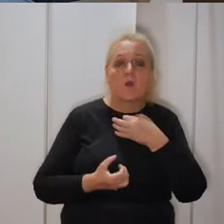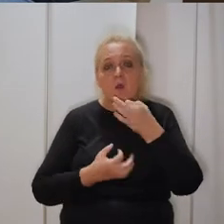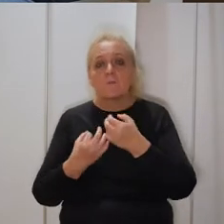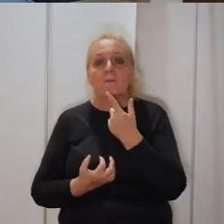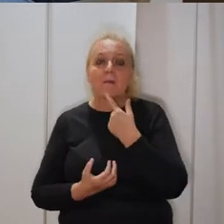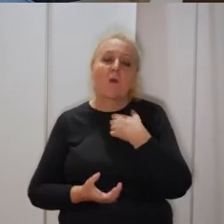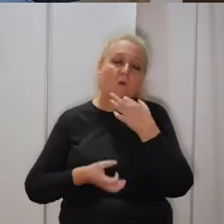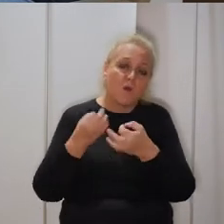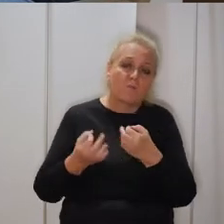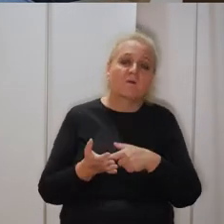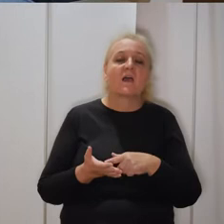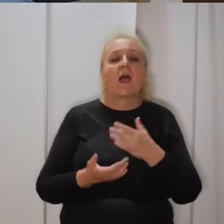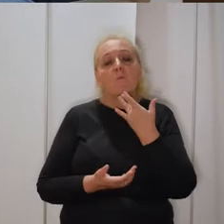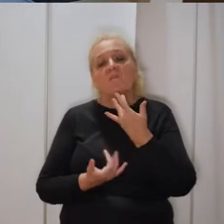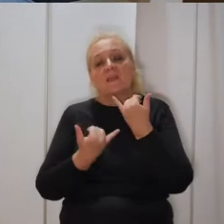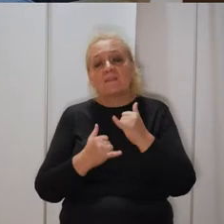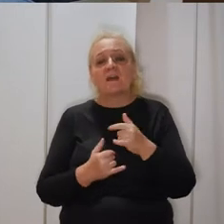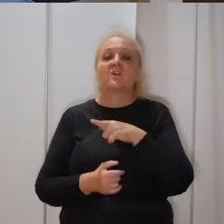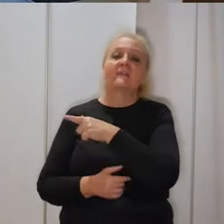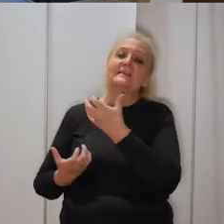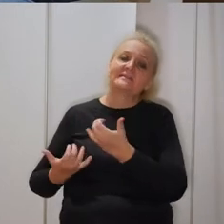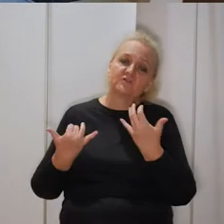się inaczej niż ty byś chciała.